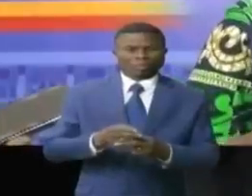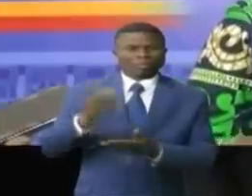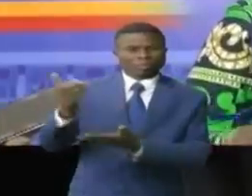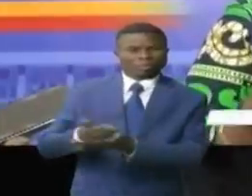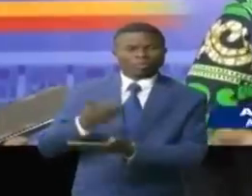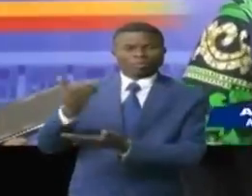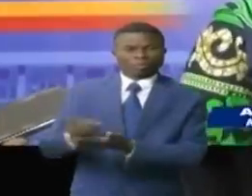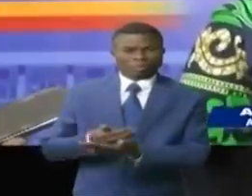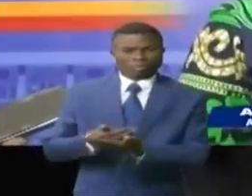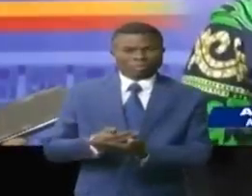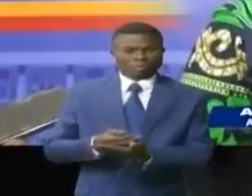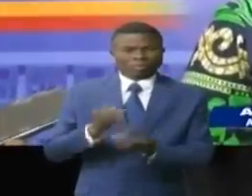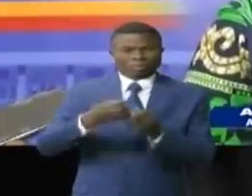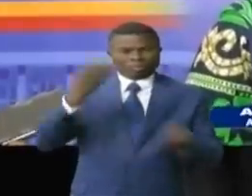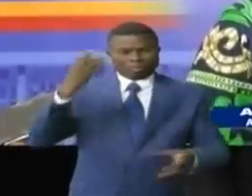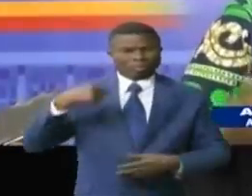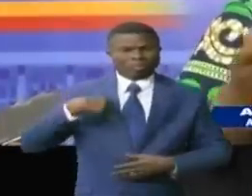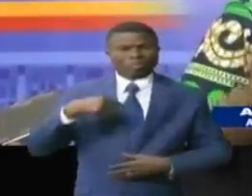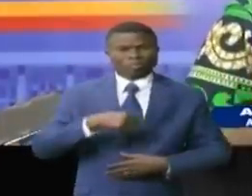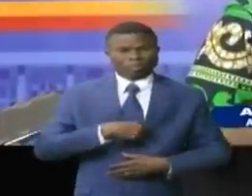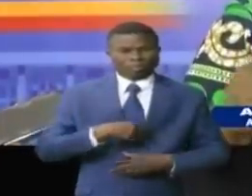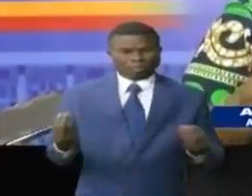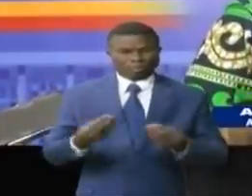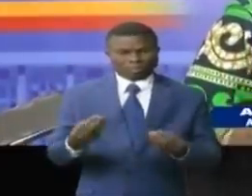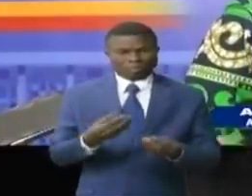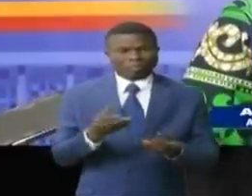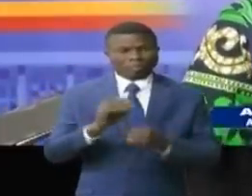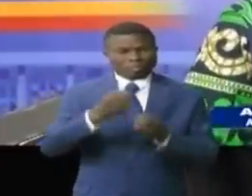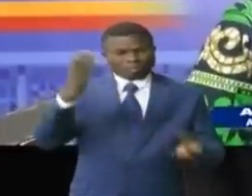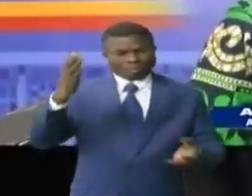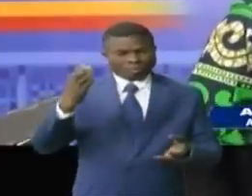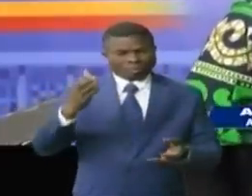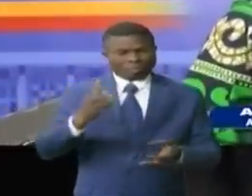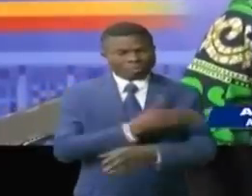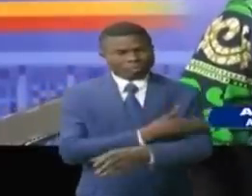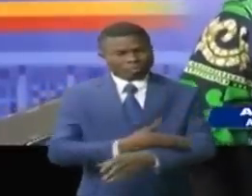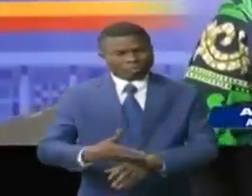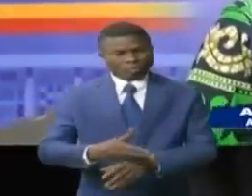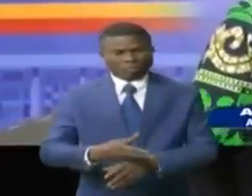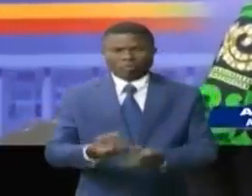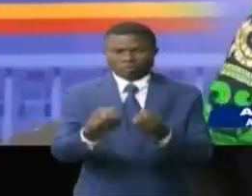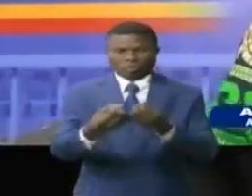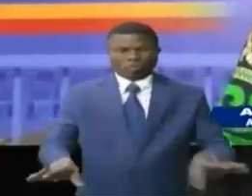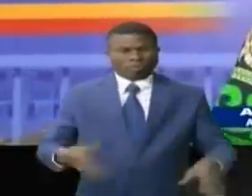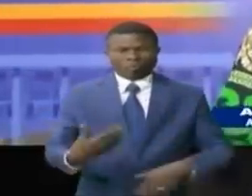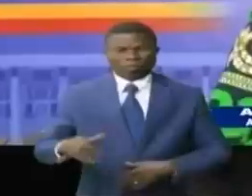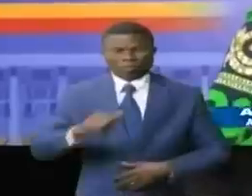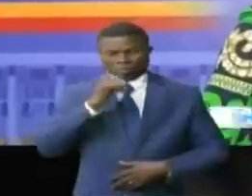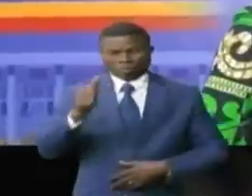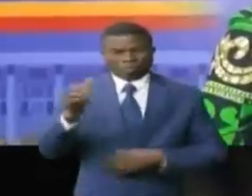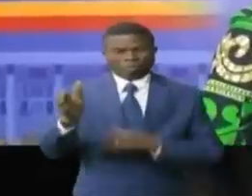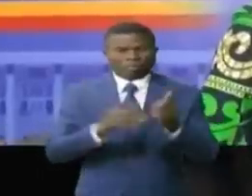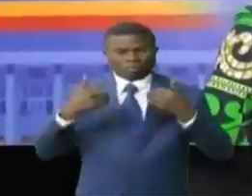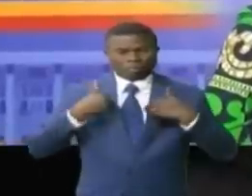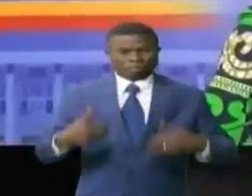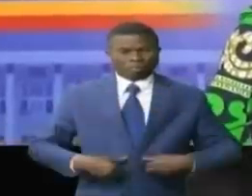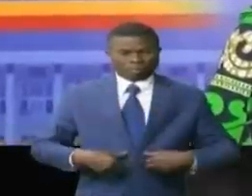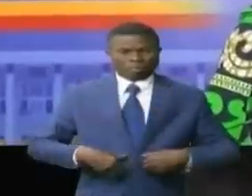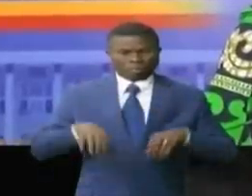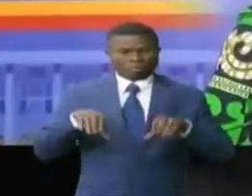l'exploitation de nos ressources pour que ceci n'ait pas de conséquences néfastes sur la santé d'abord des